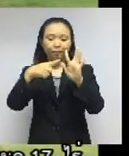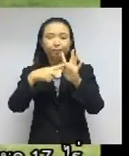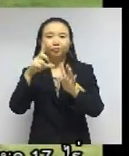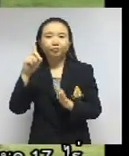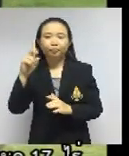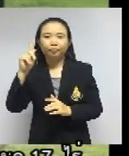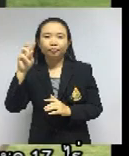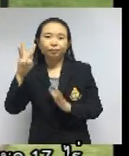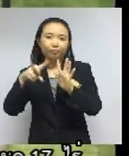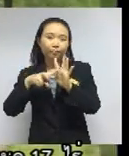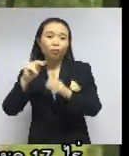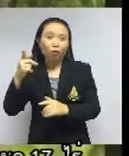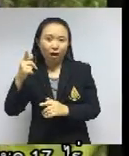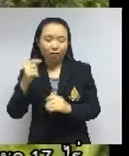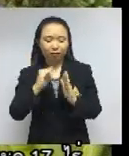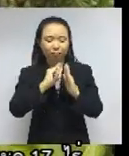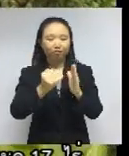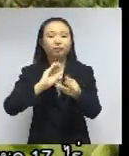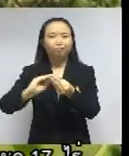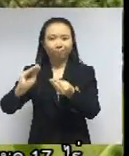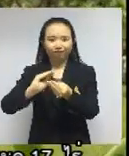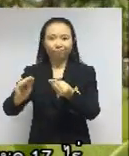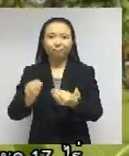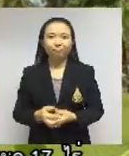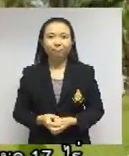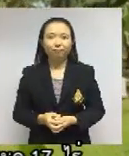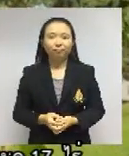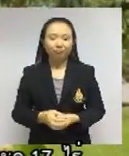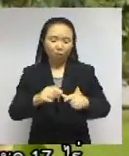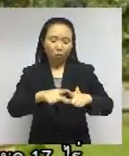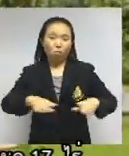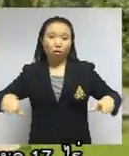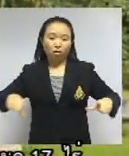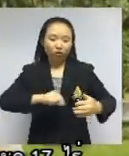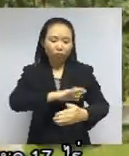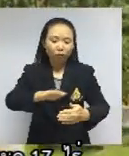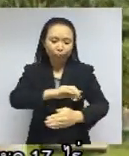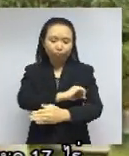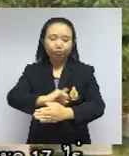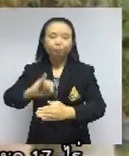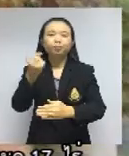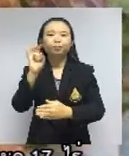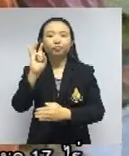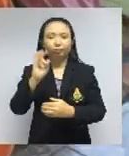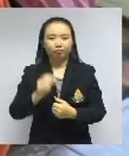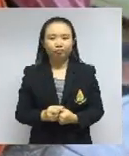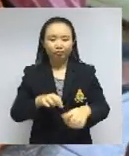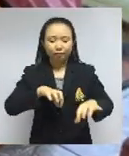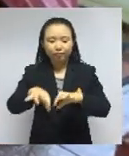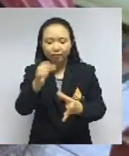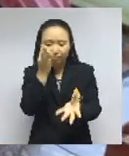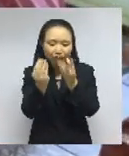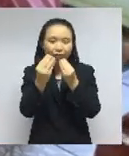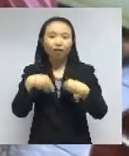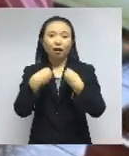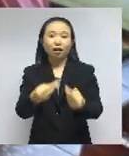ลาดขวางอำเภอบ้านโพจังหวัดฉะเชิงเทรามีเนื้อที่ทั้งหมด17ไร่จัดการศึกษ